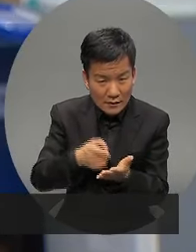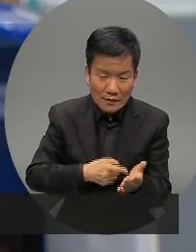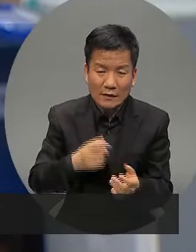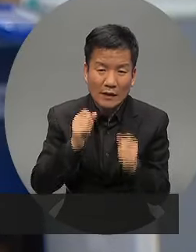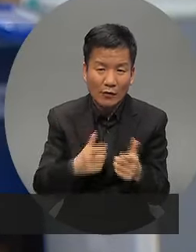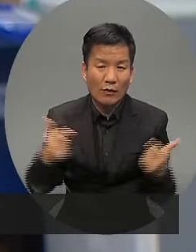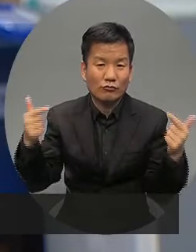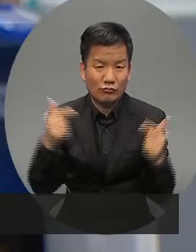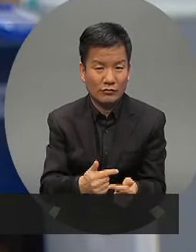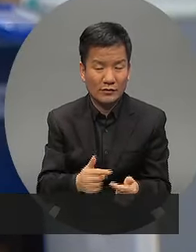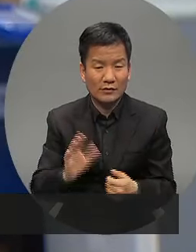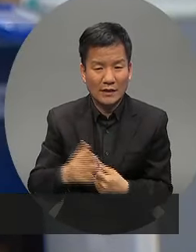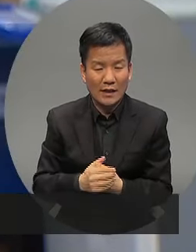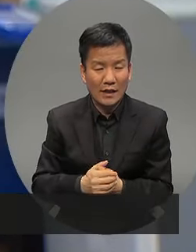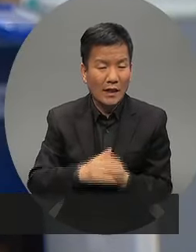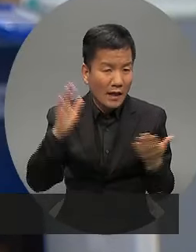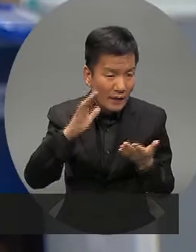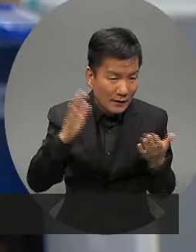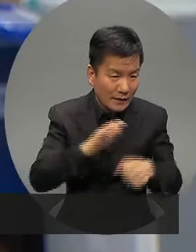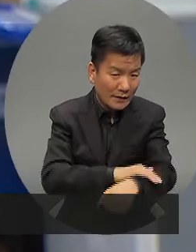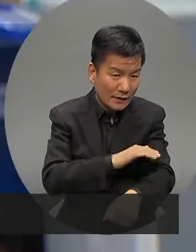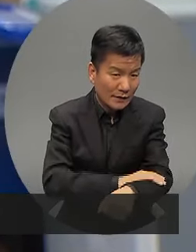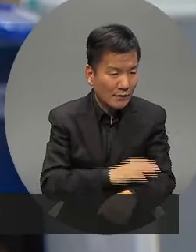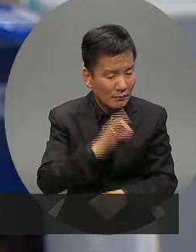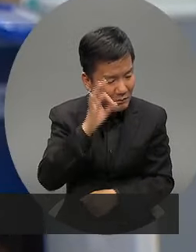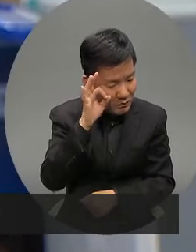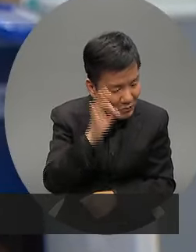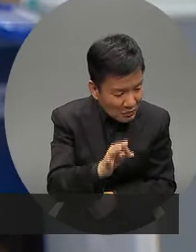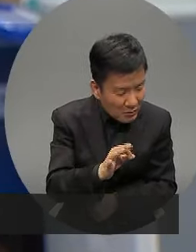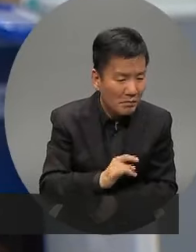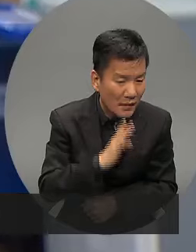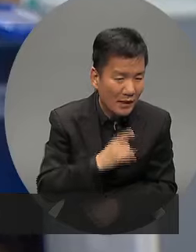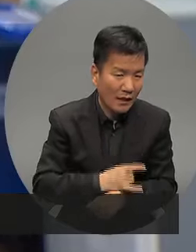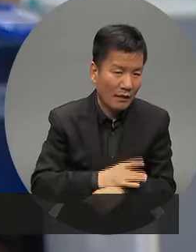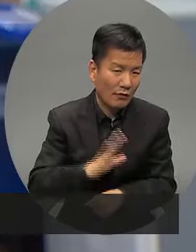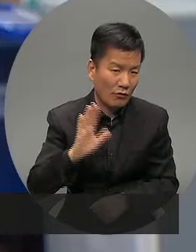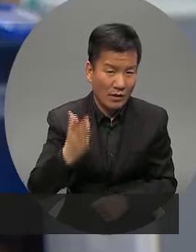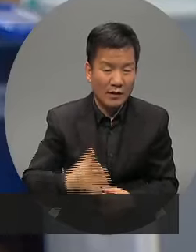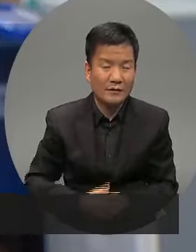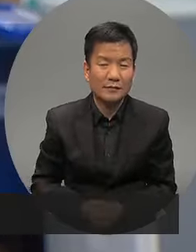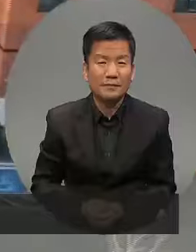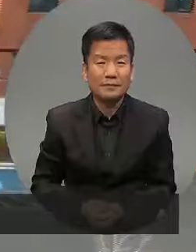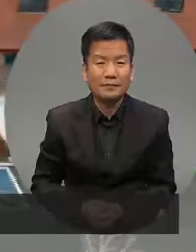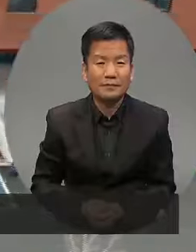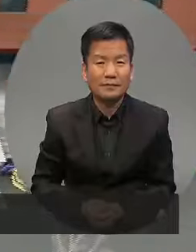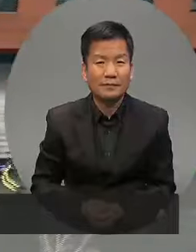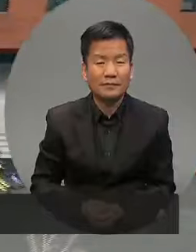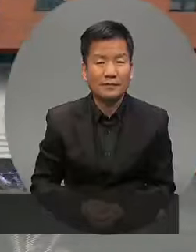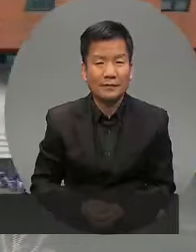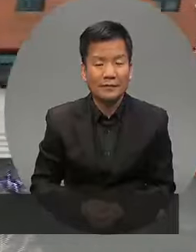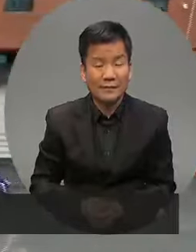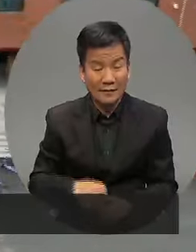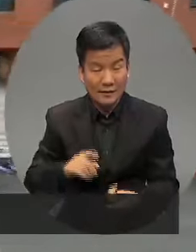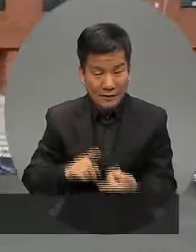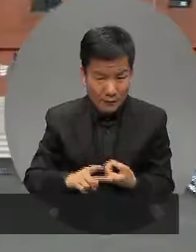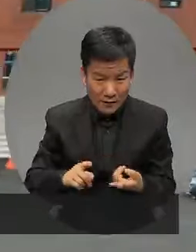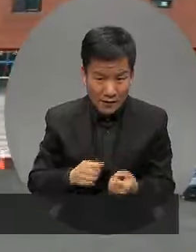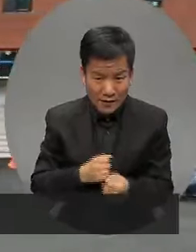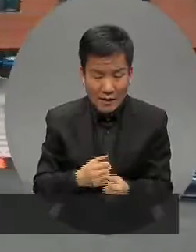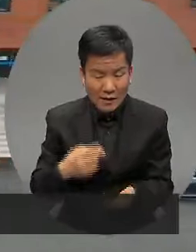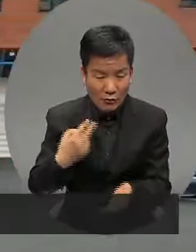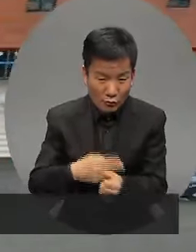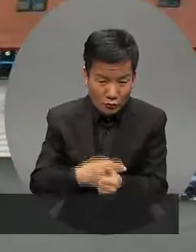어 다른 학생들 실습하는 거를 관찰하는 시간이 훨씬 더 길어질 것 같습니다 이대로는 제대로된 의사